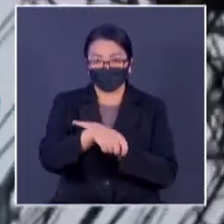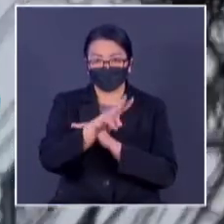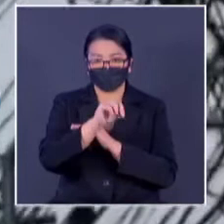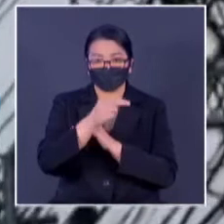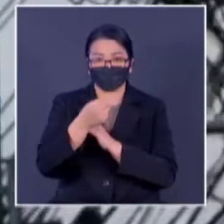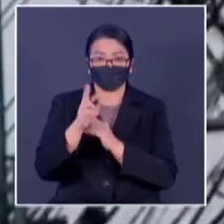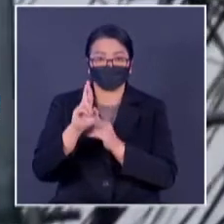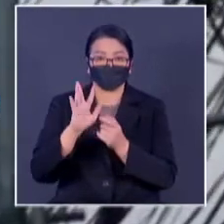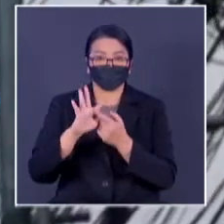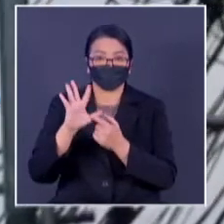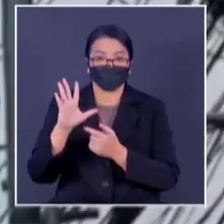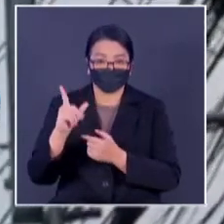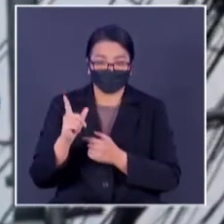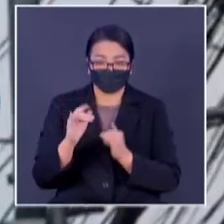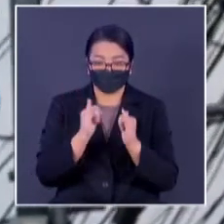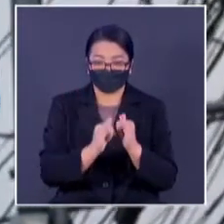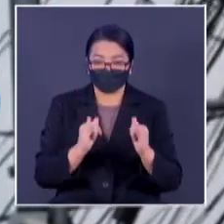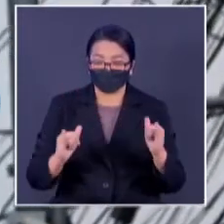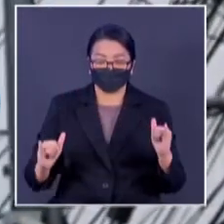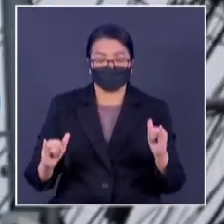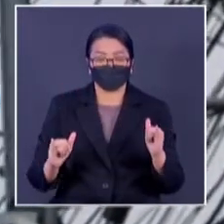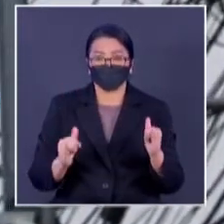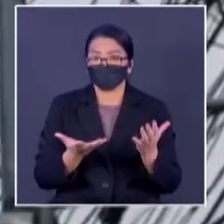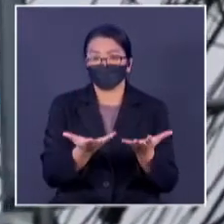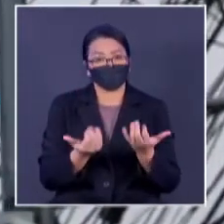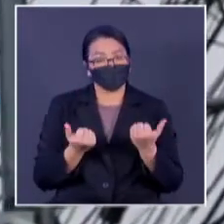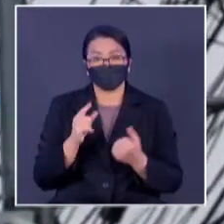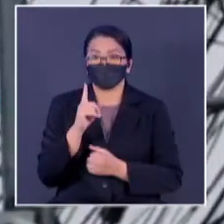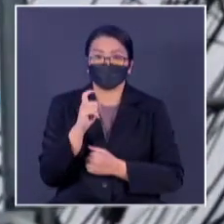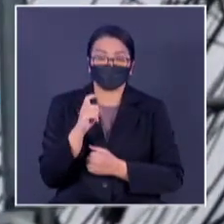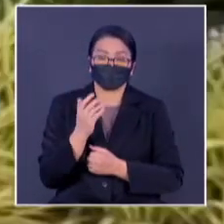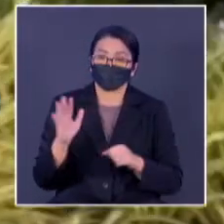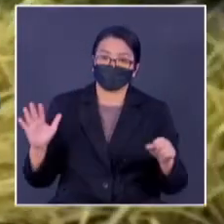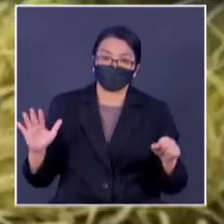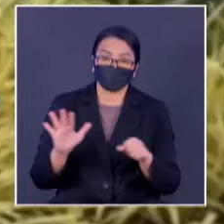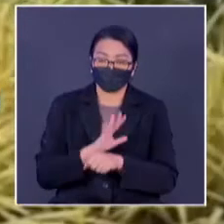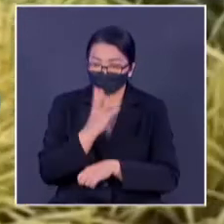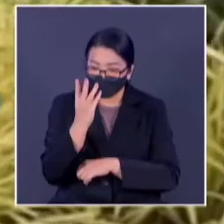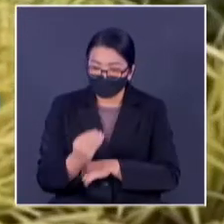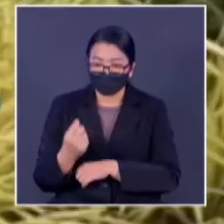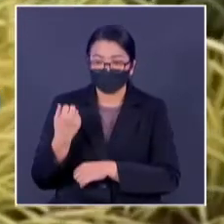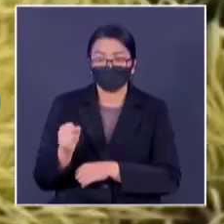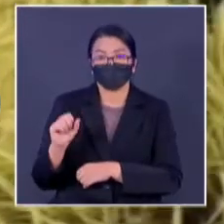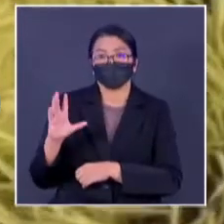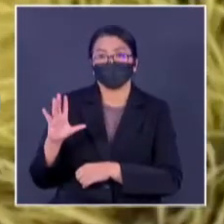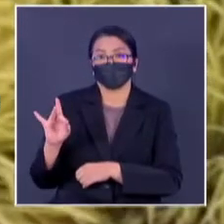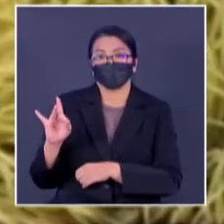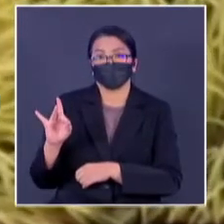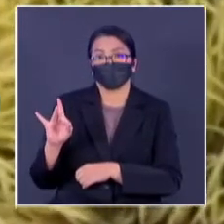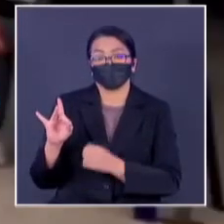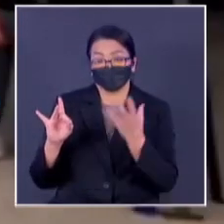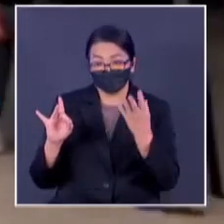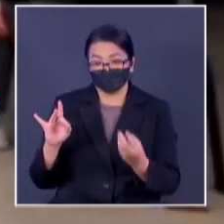ฤตครับเพราะว่าเหลือเตียงที่จะรองรับผู้ป่วยโควิด-19 เนี่ยเพียง18เตียงเท่านั้นครับตอนนี้เหลือ